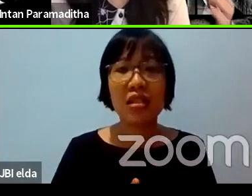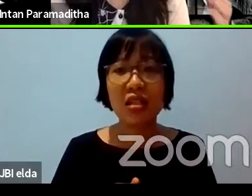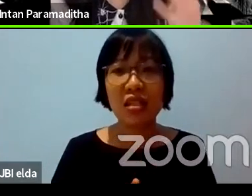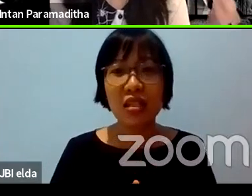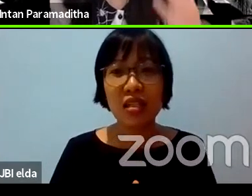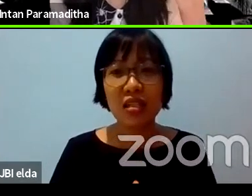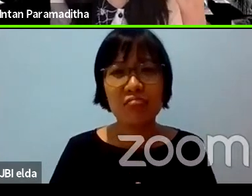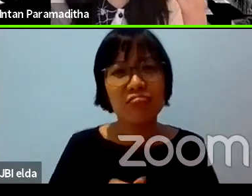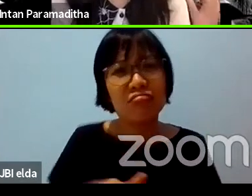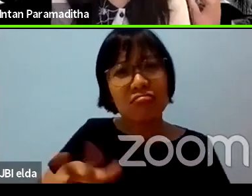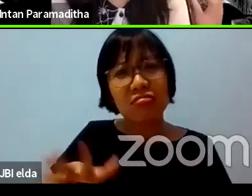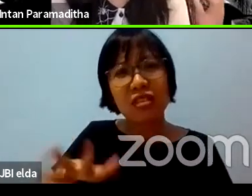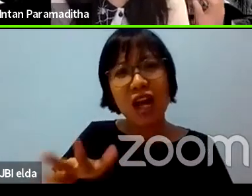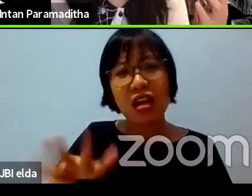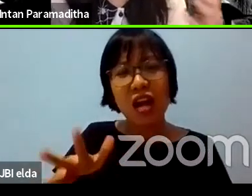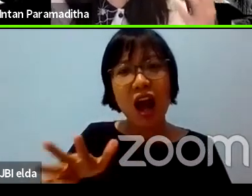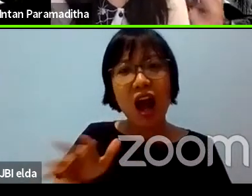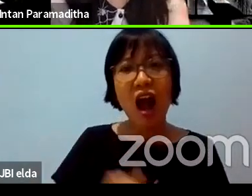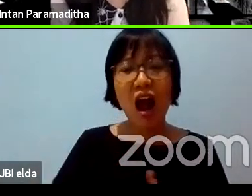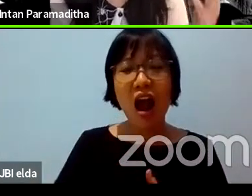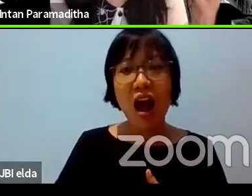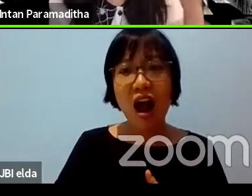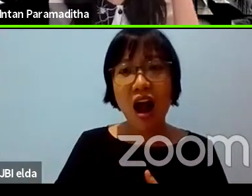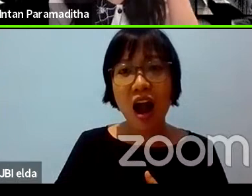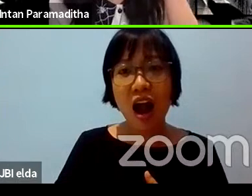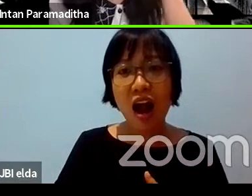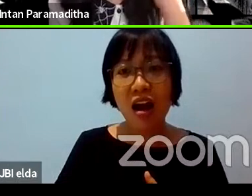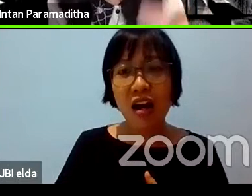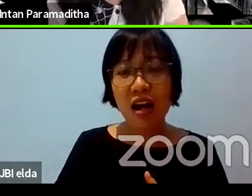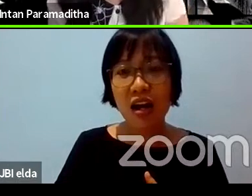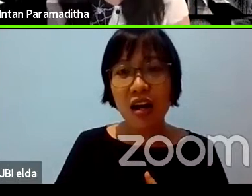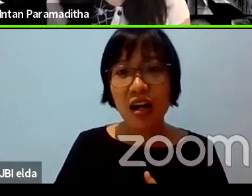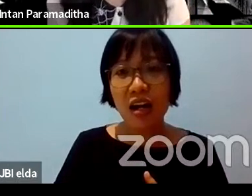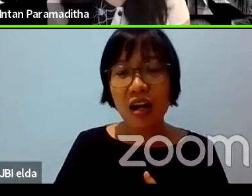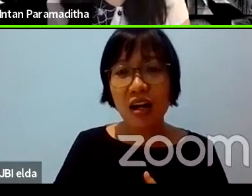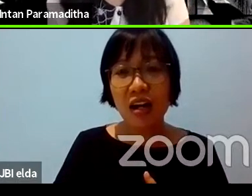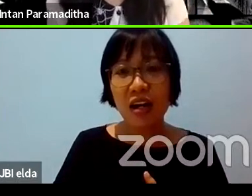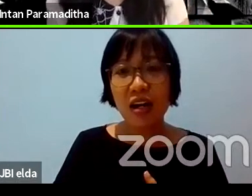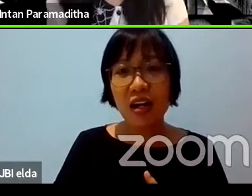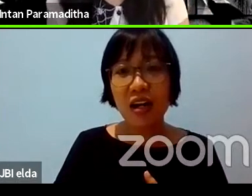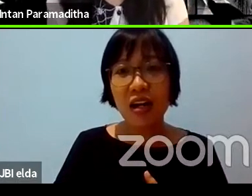jarang sekali, dan kalaupun ada gitu, kalaupun kan kita masih dengar ya kasus-kasus